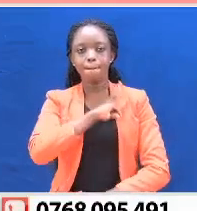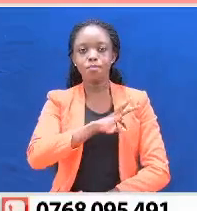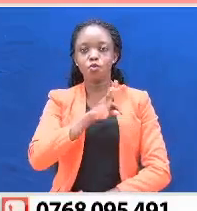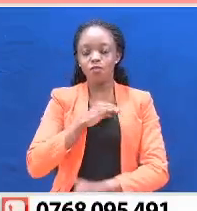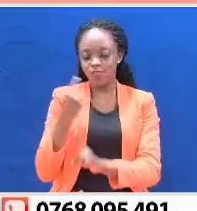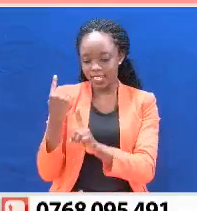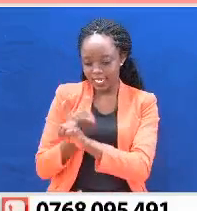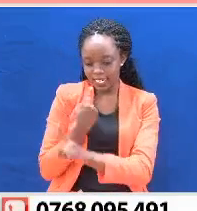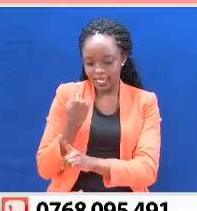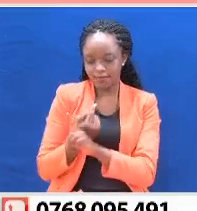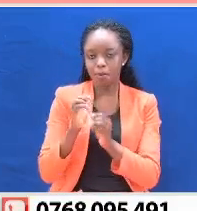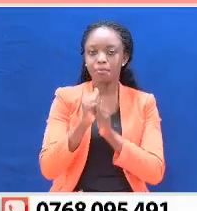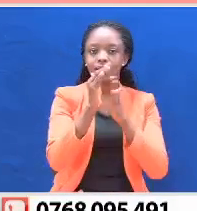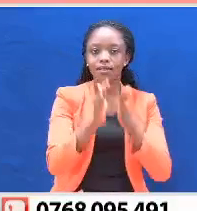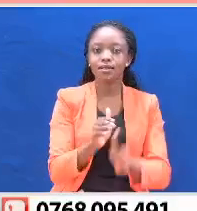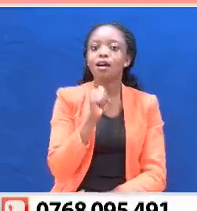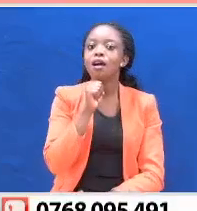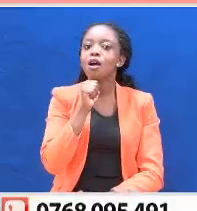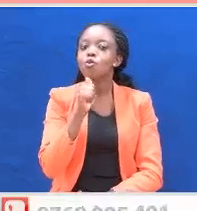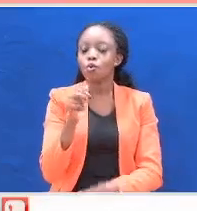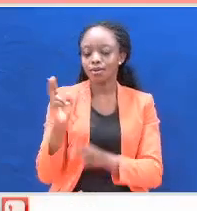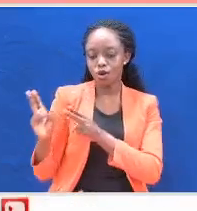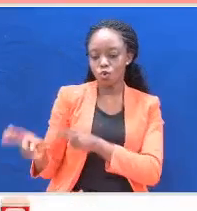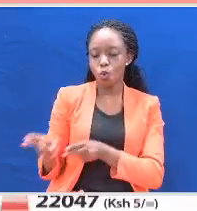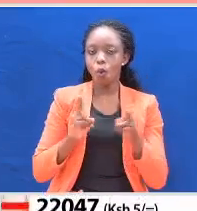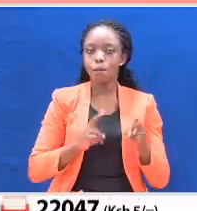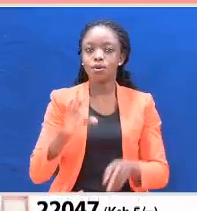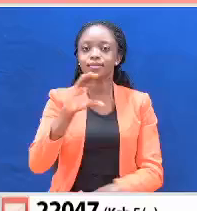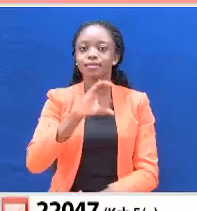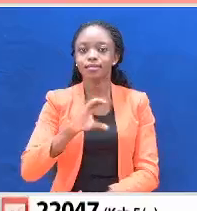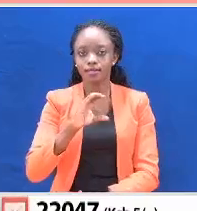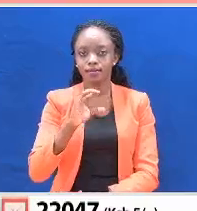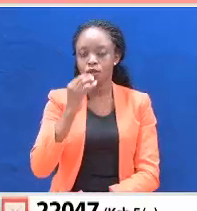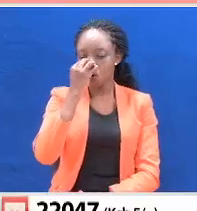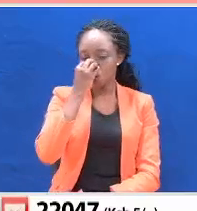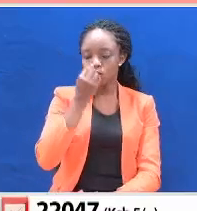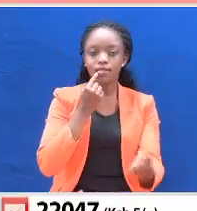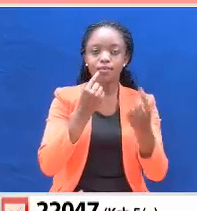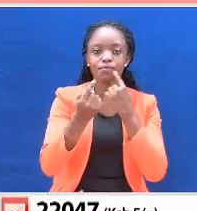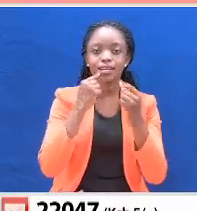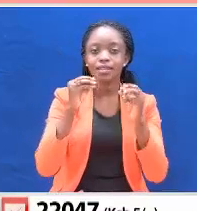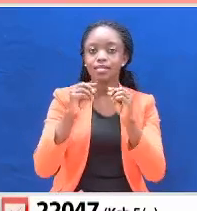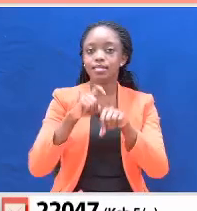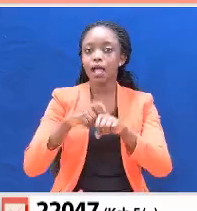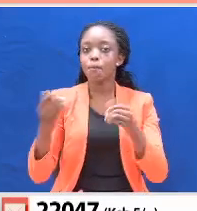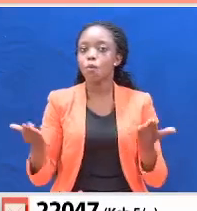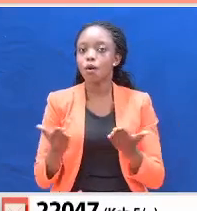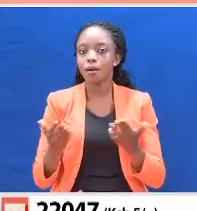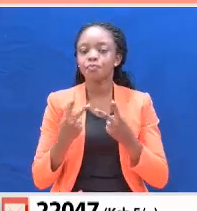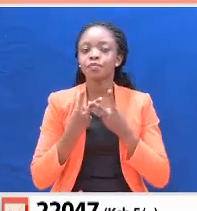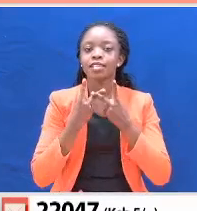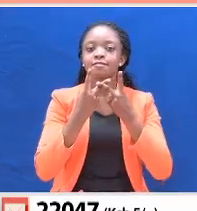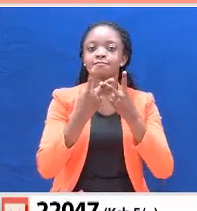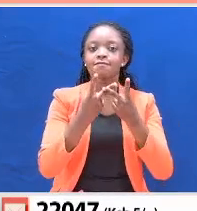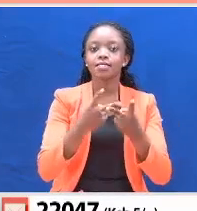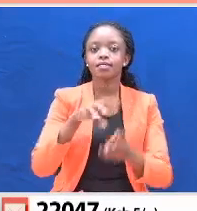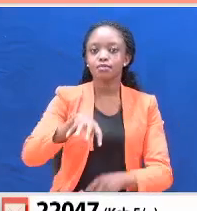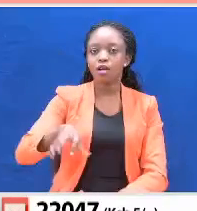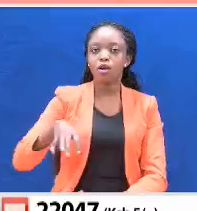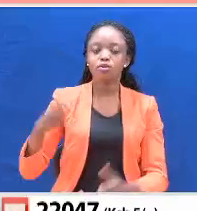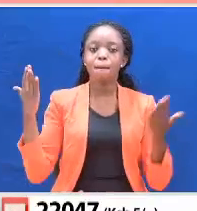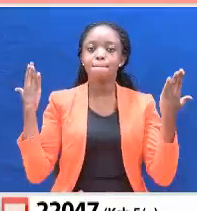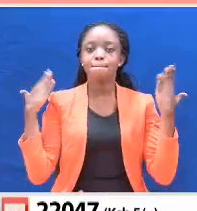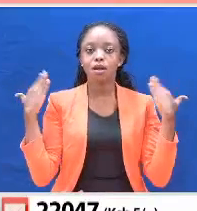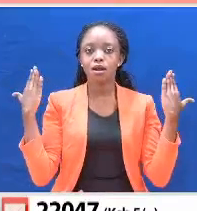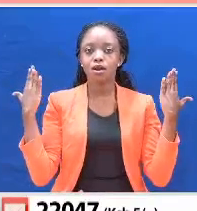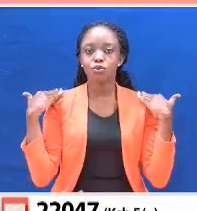mbalimbali wala siyo mwananchi wa kawaida. Ruto alizungumza haya alipokuwa katika ziara yake katika kaunti ya Meru